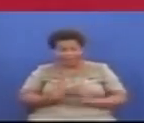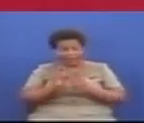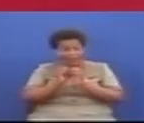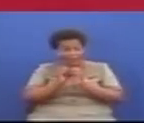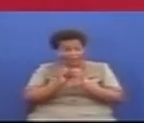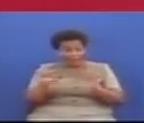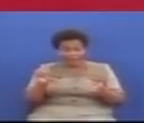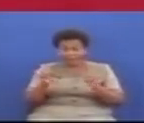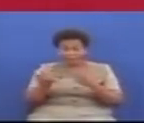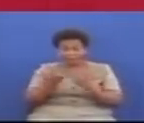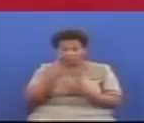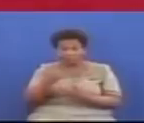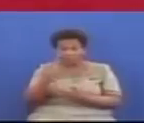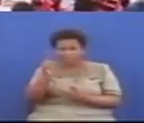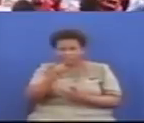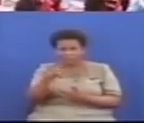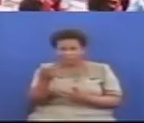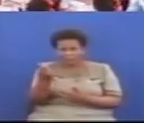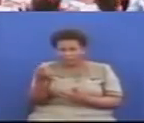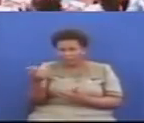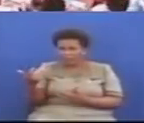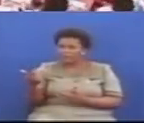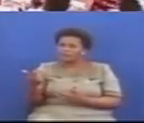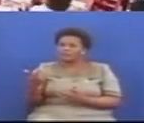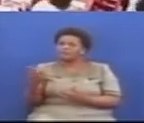wafahamu na waepuke kufanya makosa kama hayo.